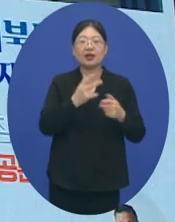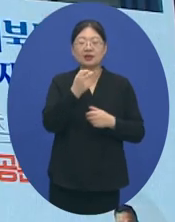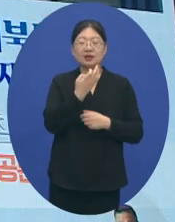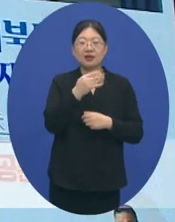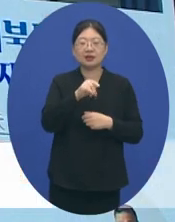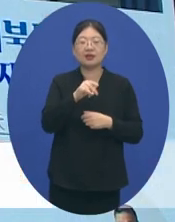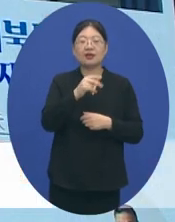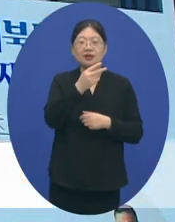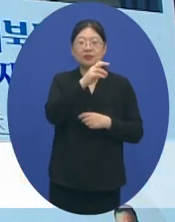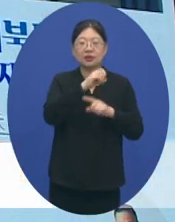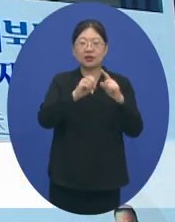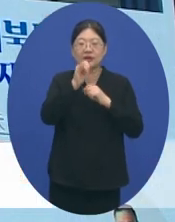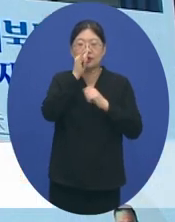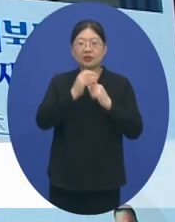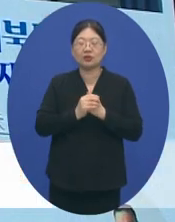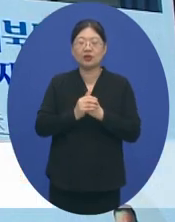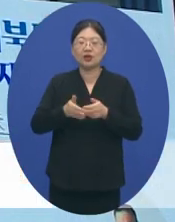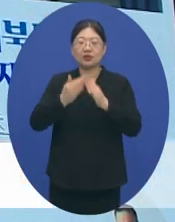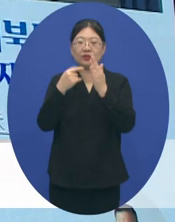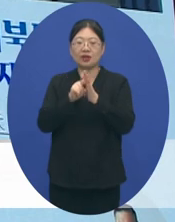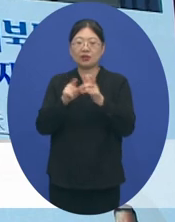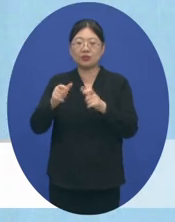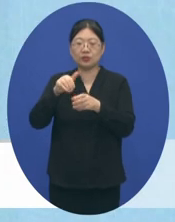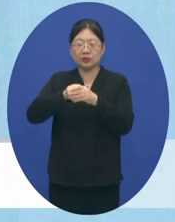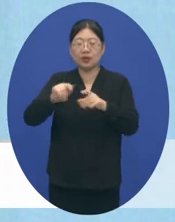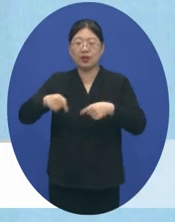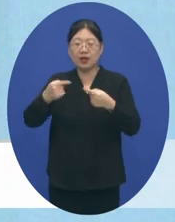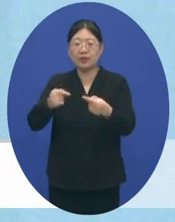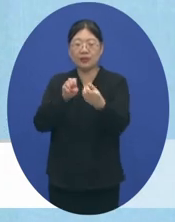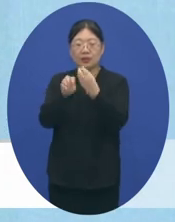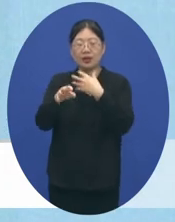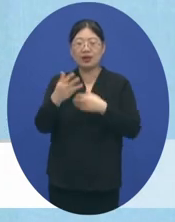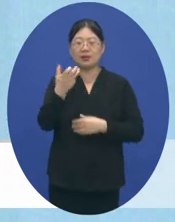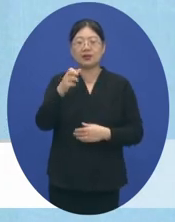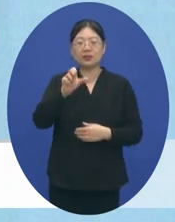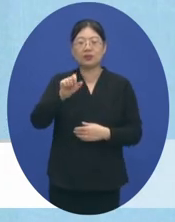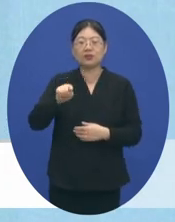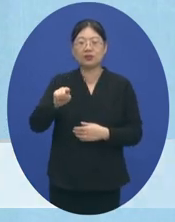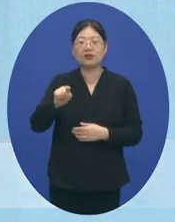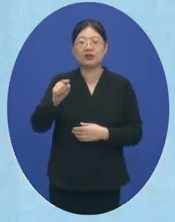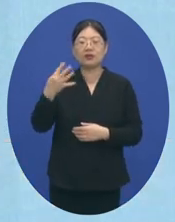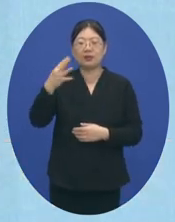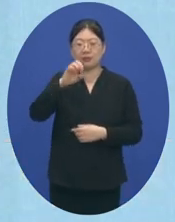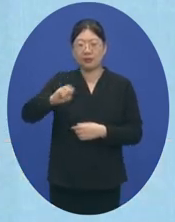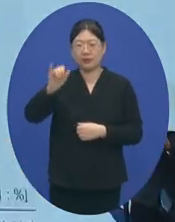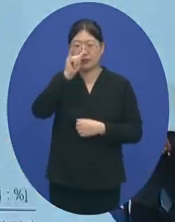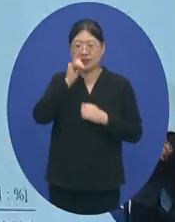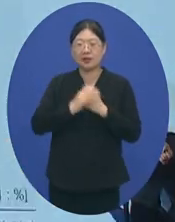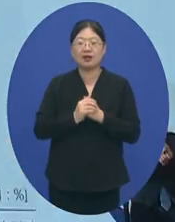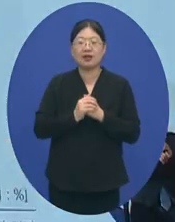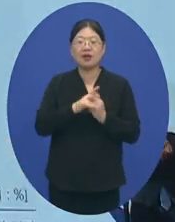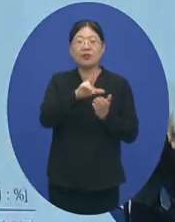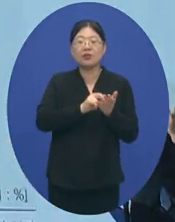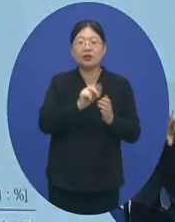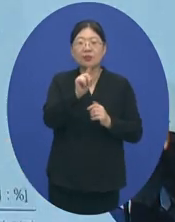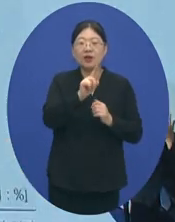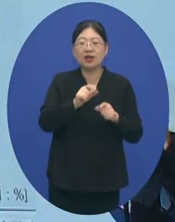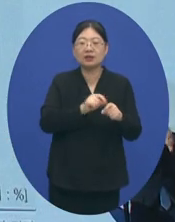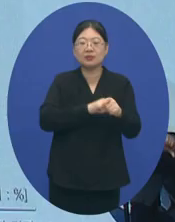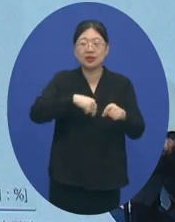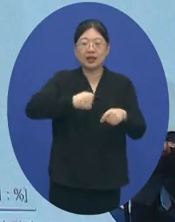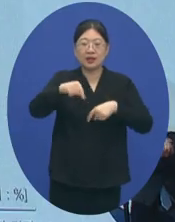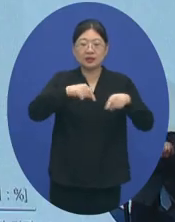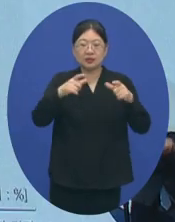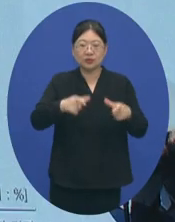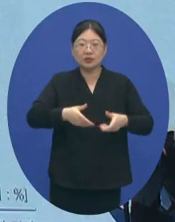74.2%에 달하고 설치를 위한 주민투표에 참여하겠다는 대답은 85.4%나 됩니다. 문제는 특자도 설치